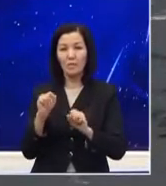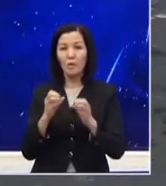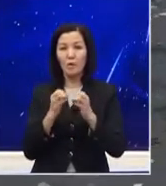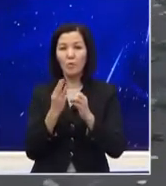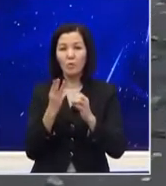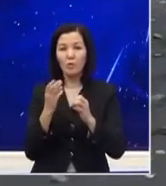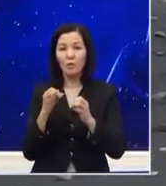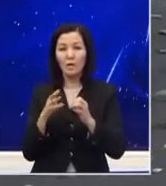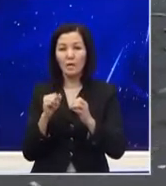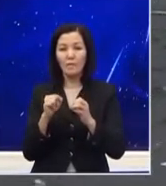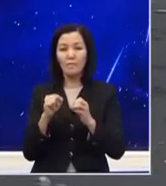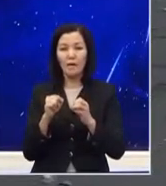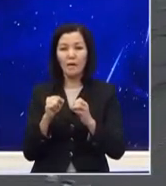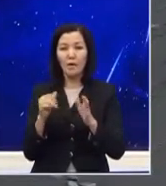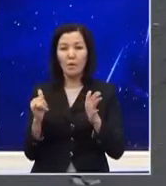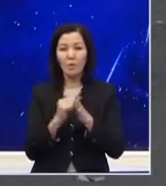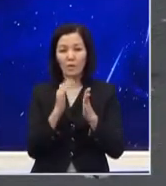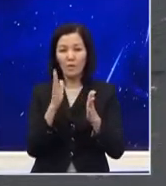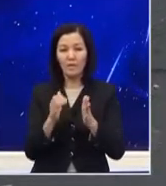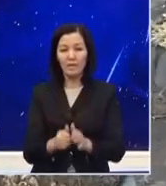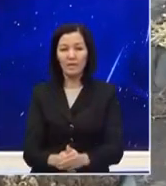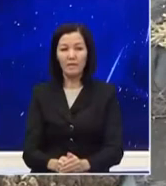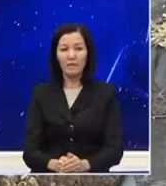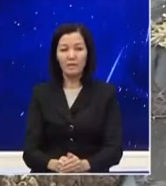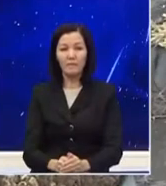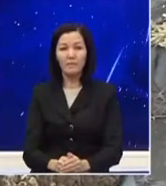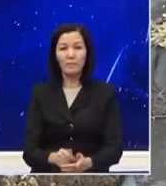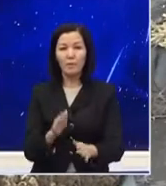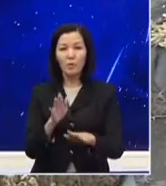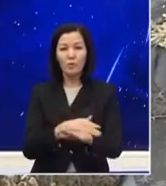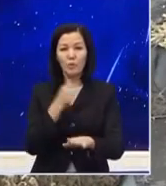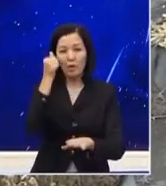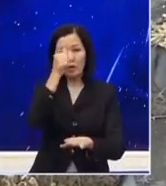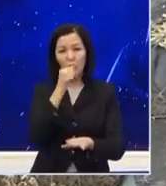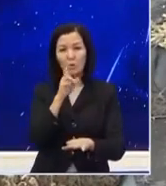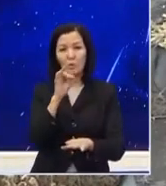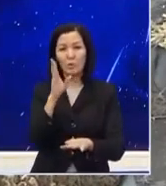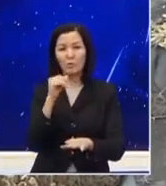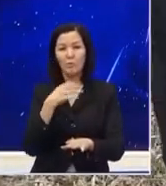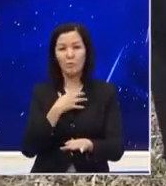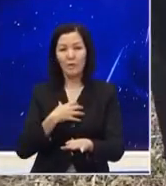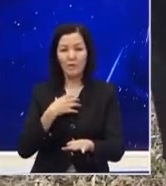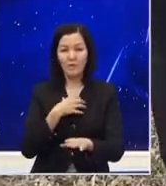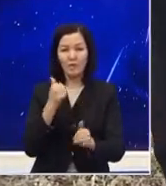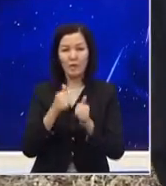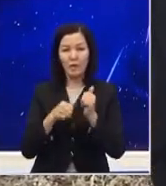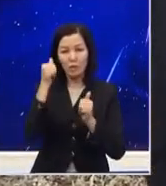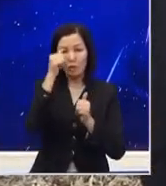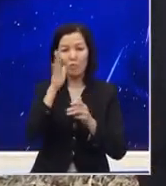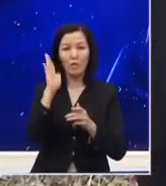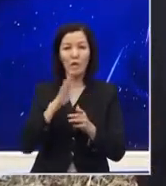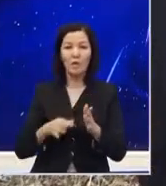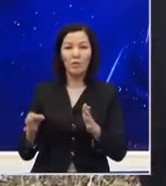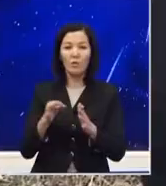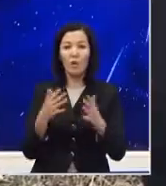аумаққа бөгеттер орнатылады. Талай жылдан бері көктұмалықтардың көңіл алаң. Жыл сайын айдынды көл ауылға